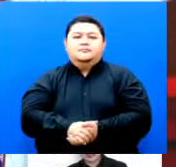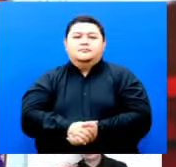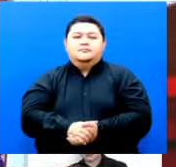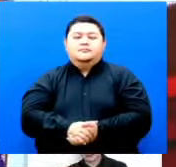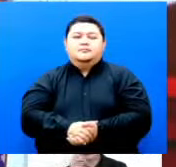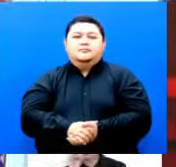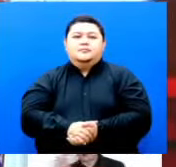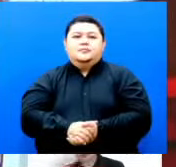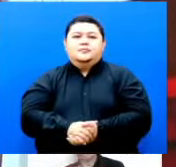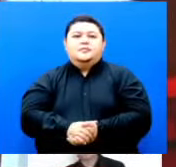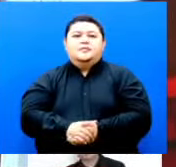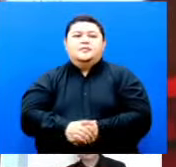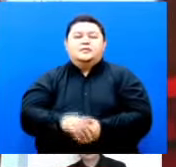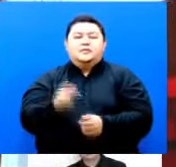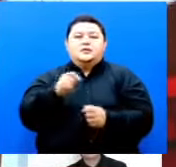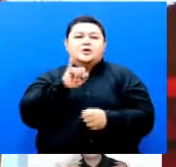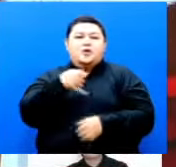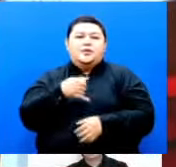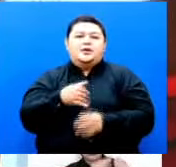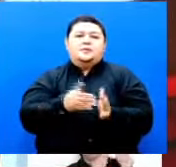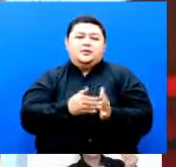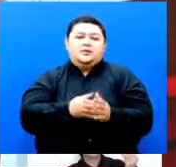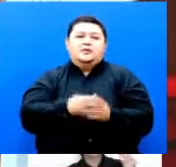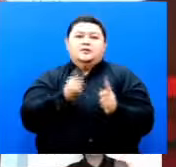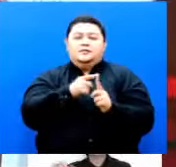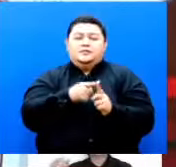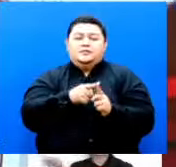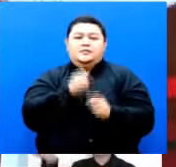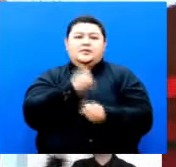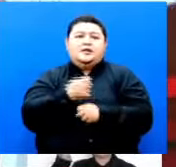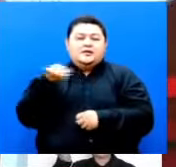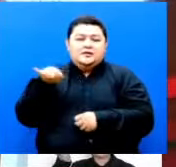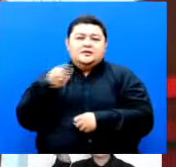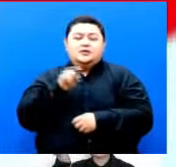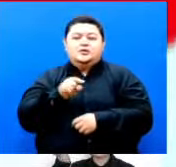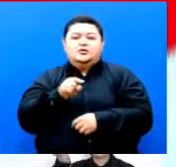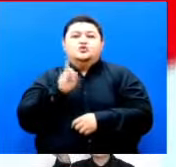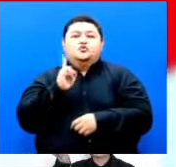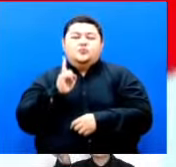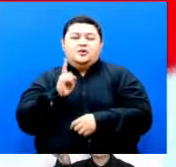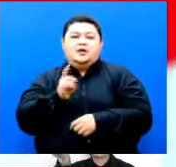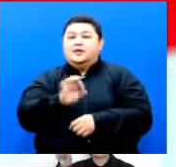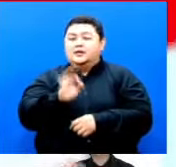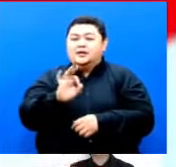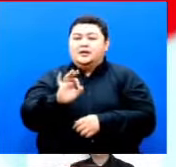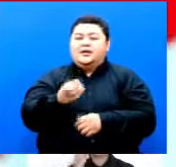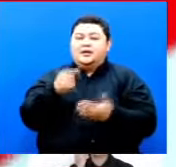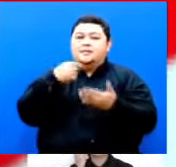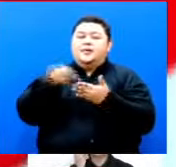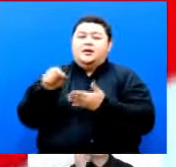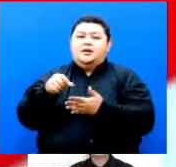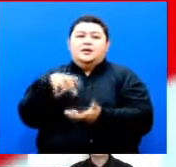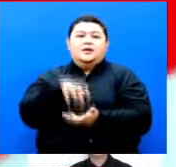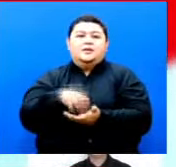Pertama,bagaimanadenganGenerasiZ?Saya punyapengalamanbekerjadenganGenerasiZsehinggamereka tidaksampaidipecat.Ditempat